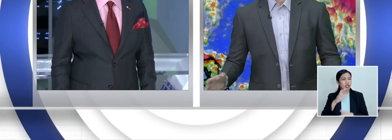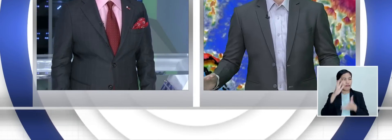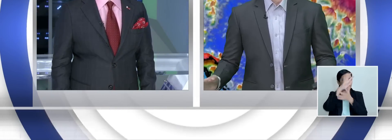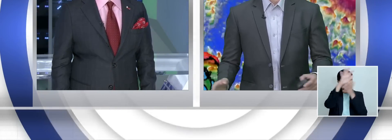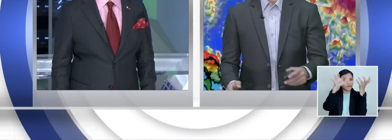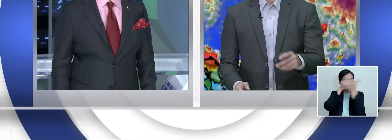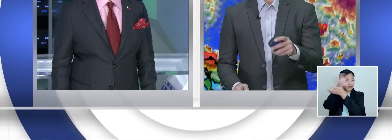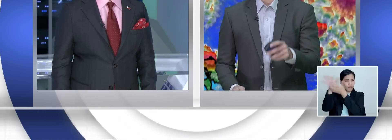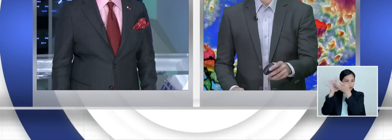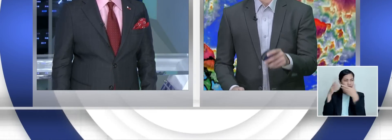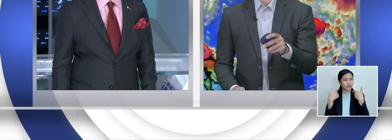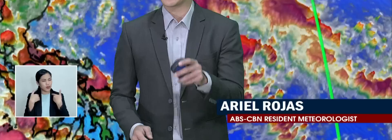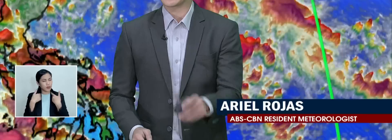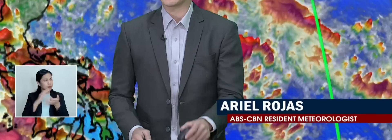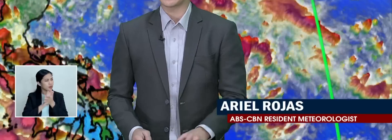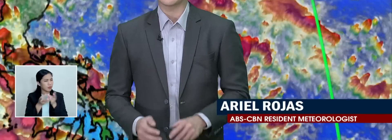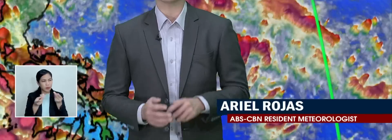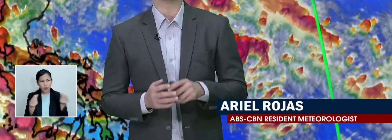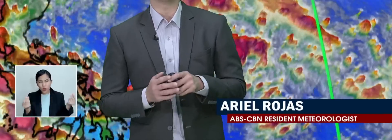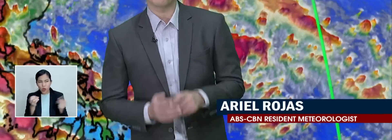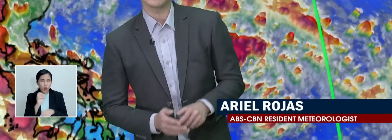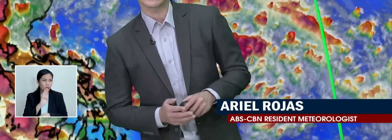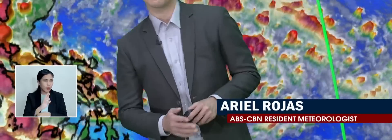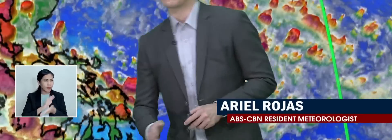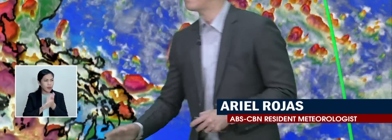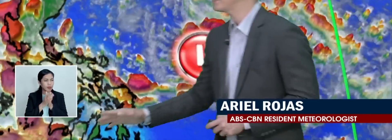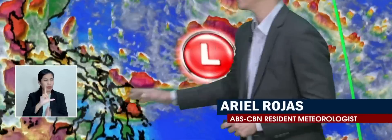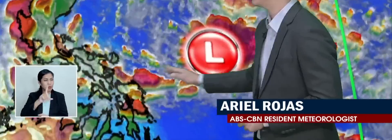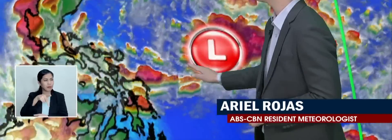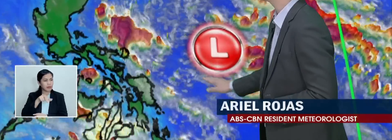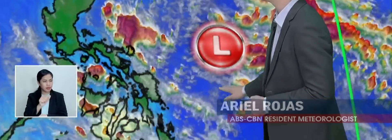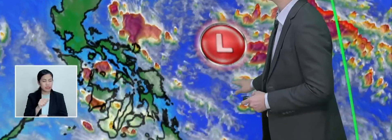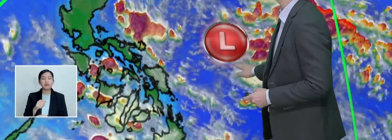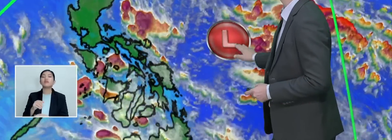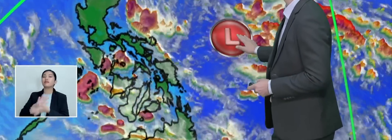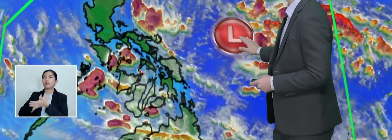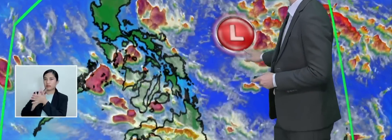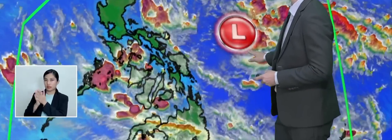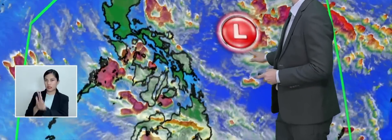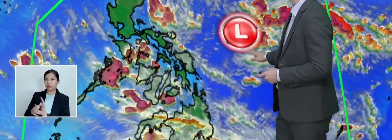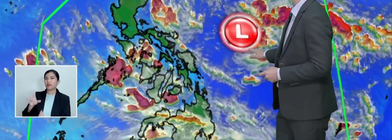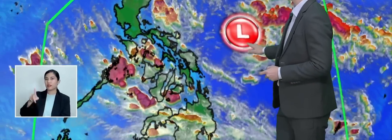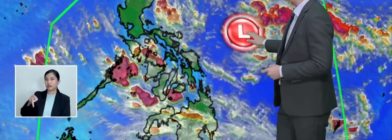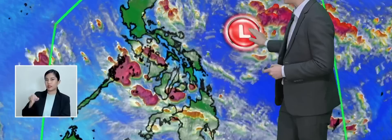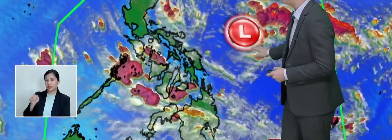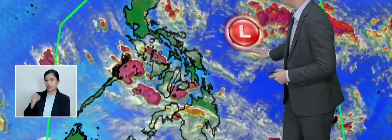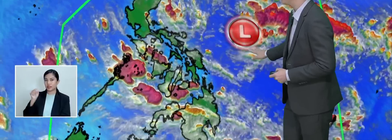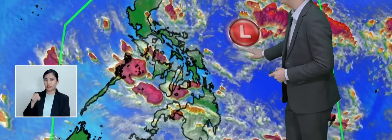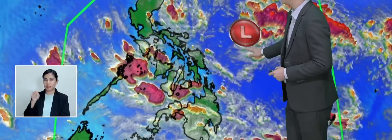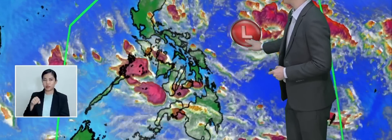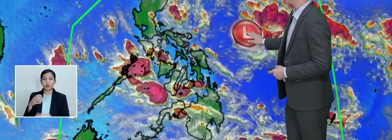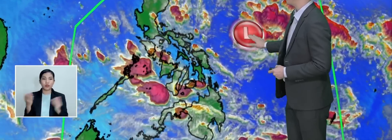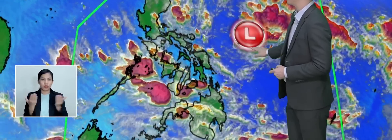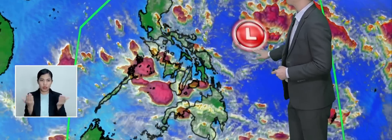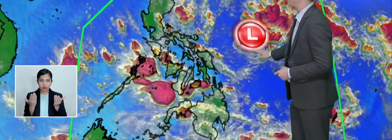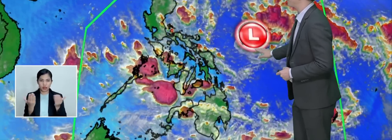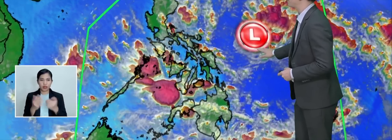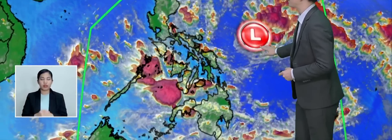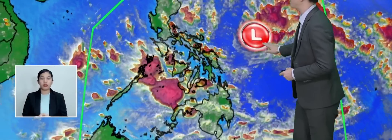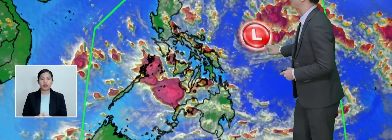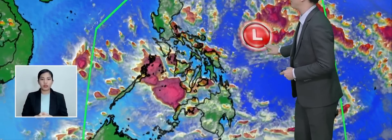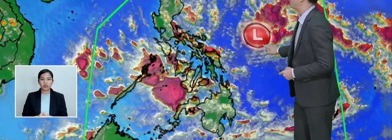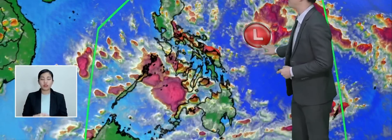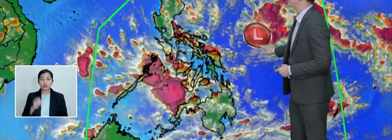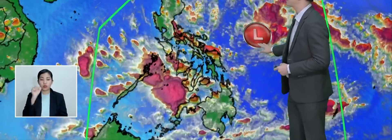Yes, kabayan, low pressure area na ang kumpol ng kaulapan sa silangan po ng Southern Luzon. At kaninang hapon, nasa layo itong